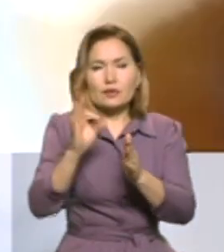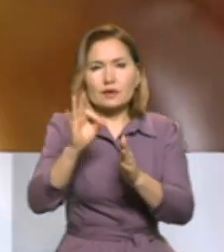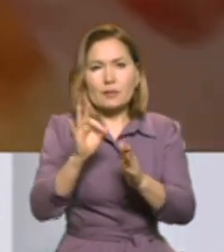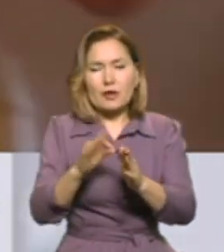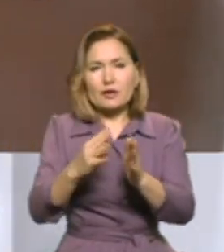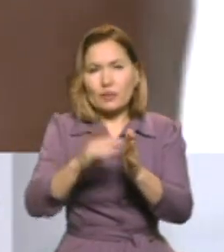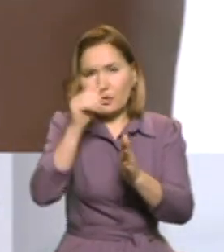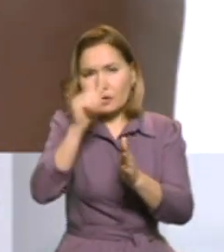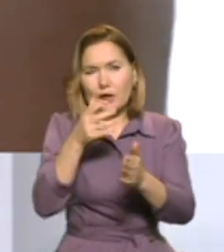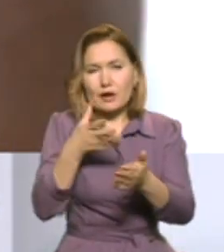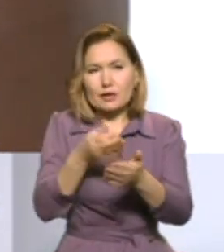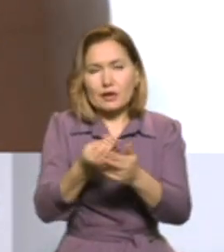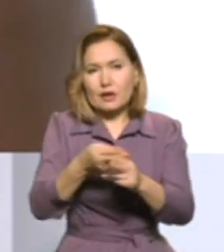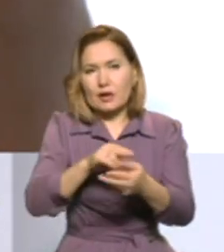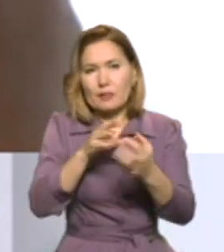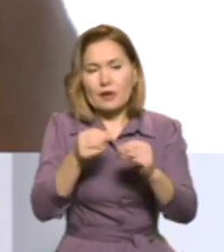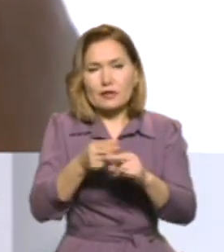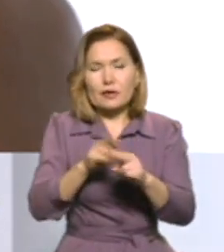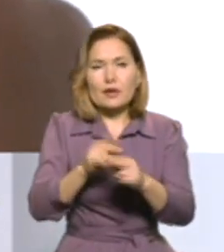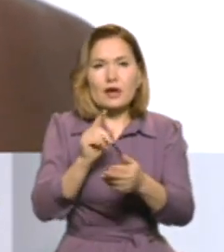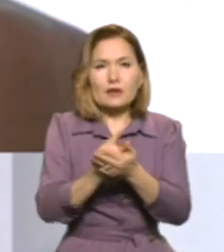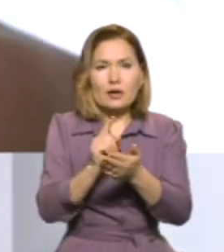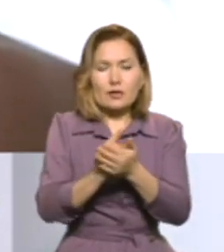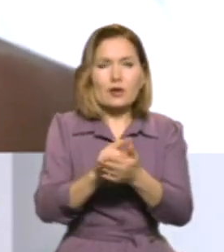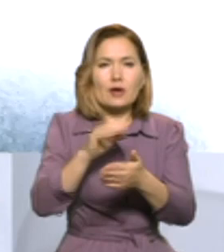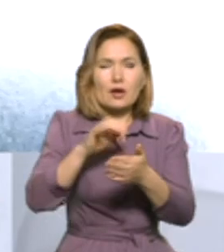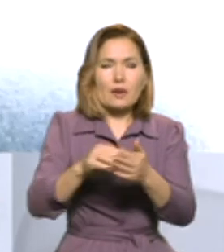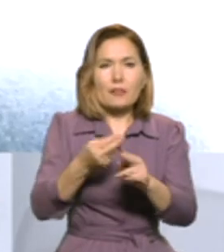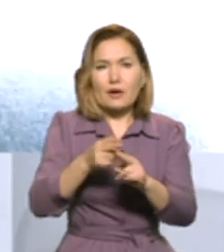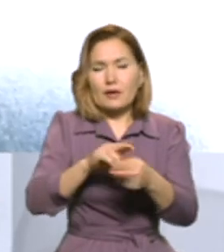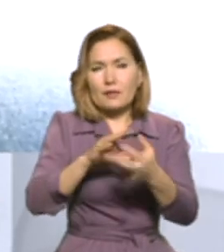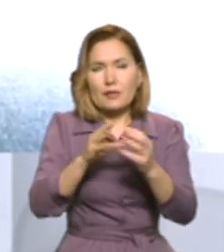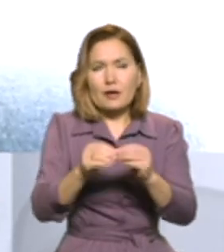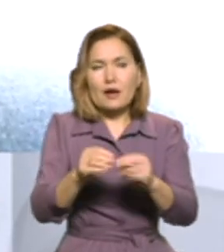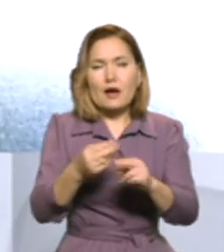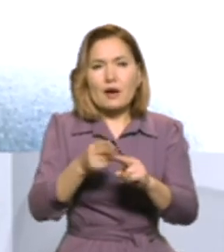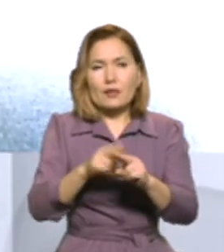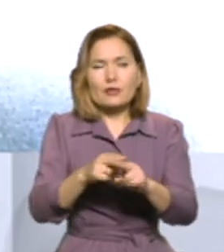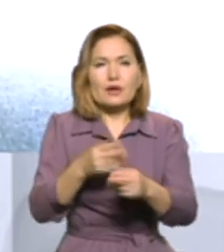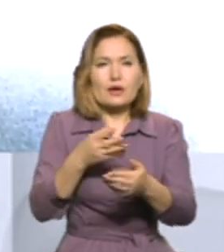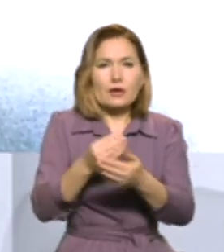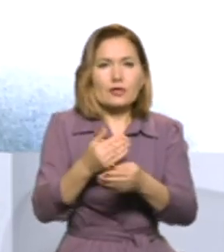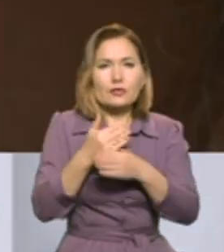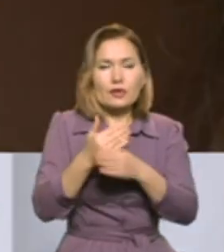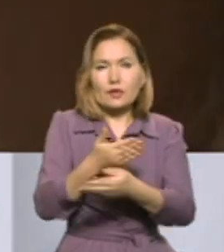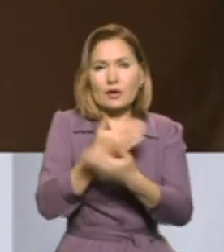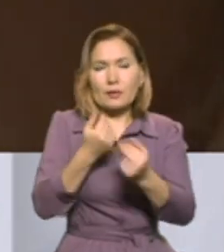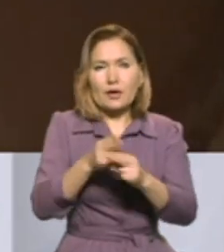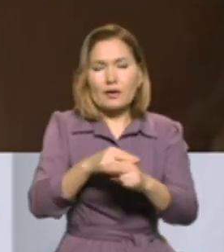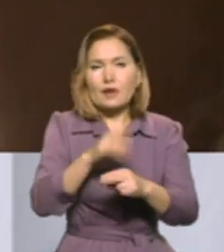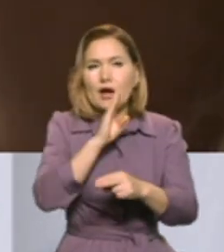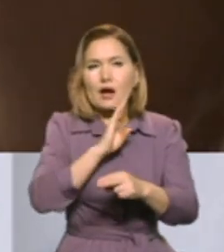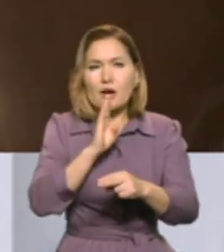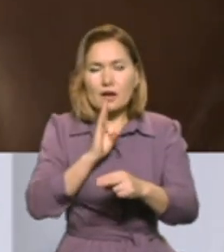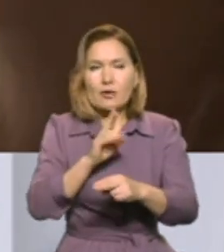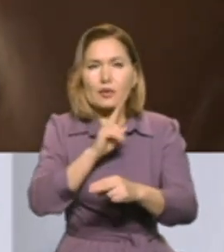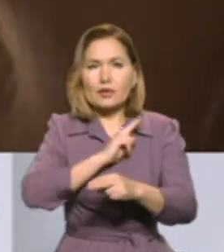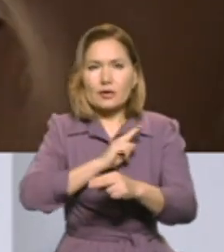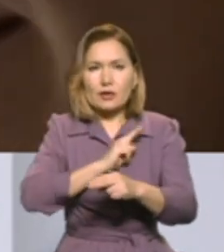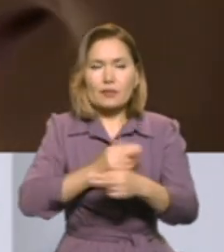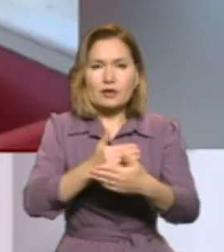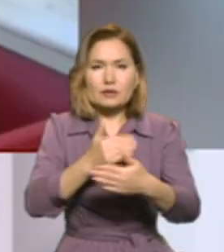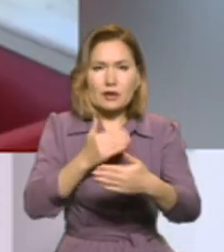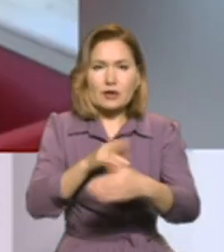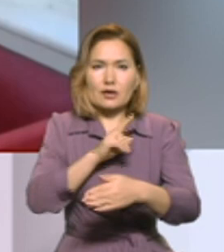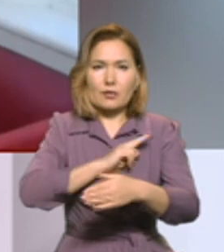9 айғана төленеді. Бұл сомадан салық ұсталады. Бір жолғы жәрдемақы болса да жоқ. Аналардың жұмысқа ерте қосылып кетуінің себебі де